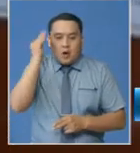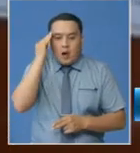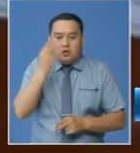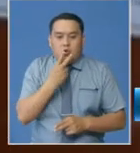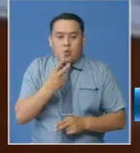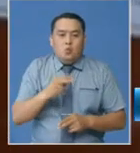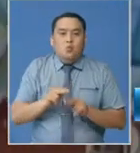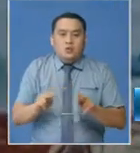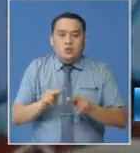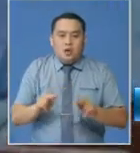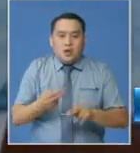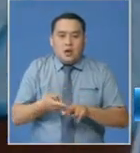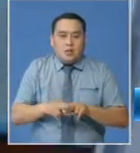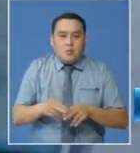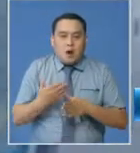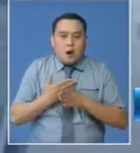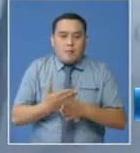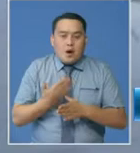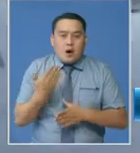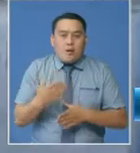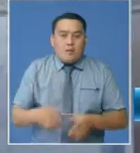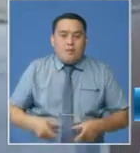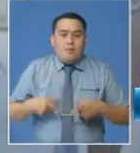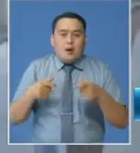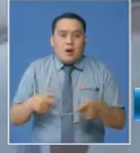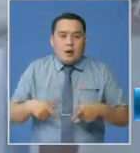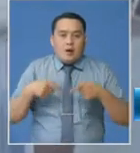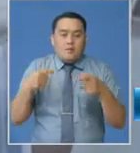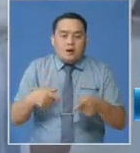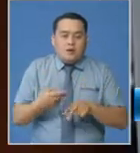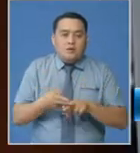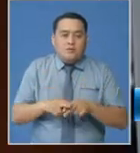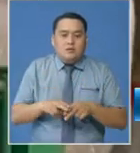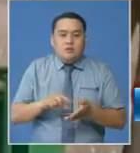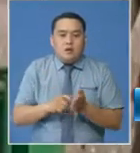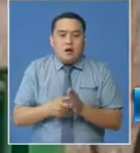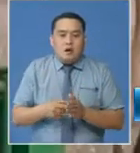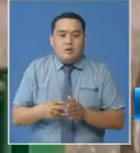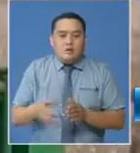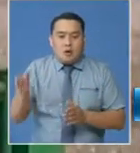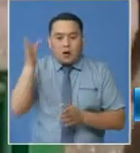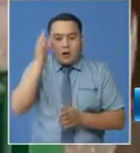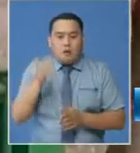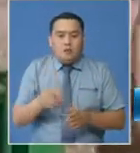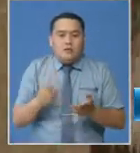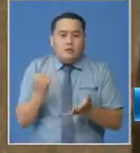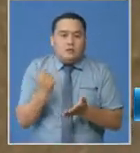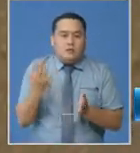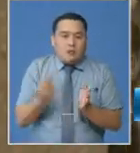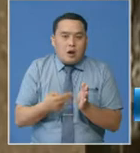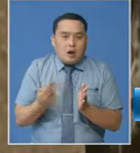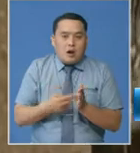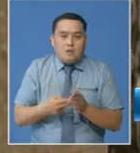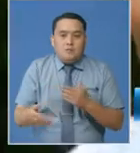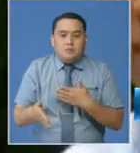заметили и учителя, поэтому помогли ему, так сказать, перепрыгивать через классы. Конечно, свои знания вундеркинд всегда подтверждал перед